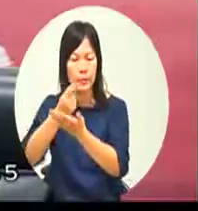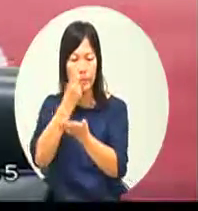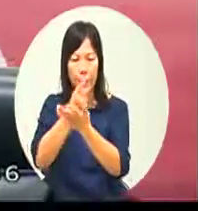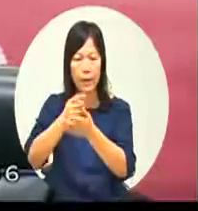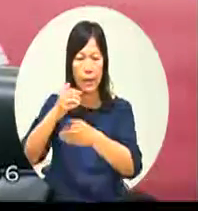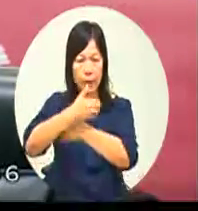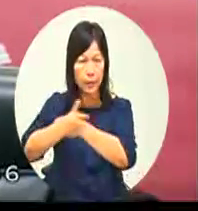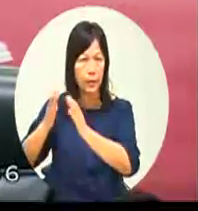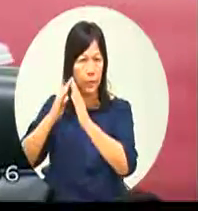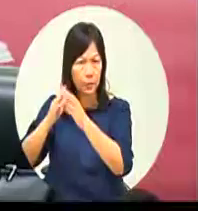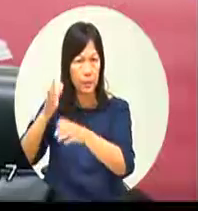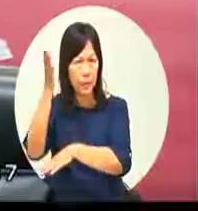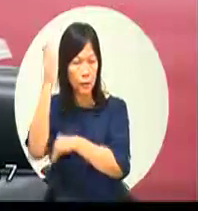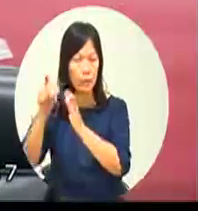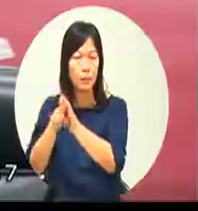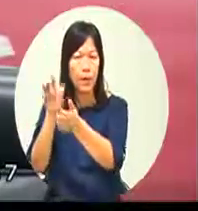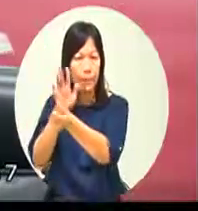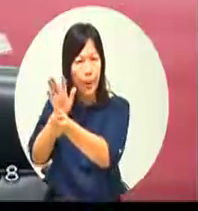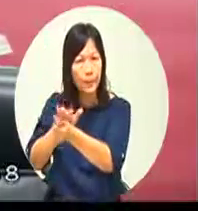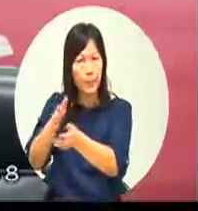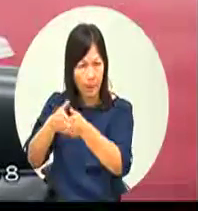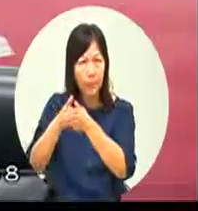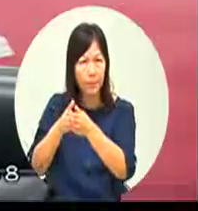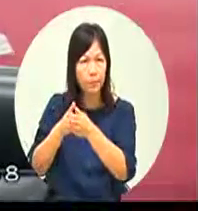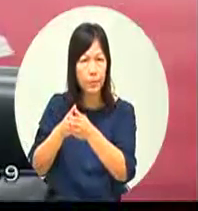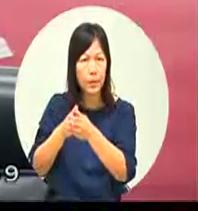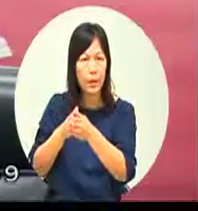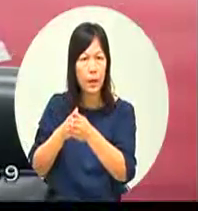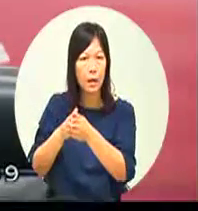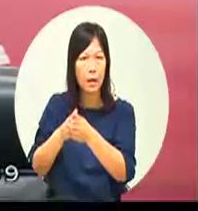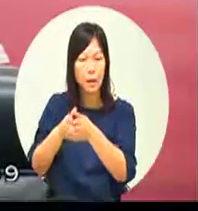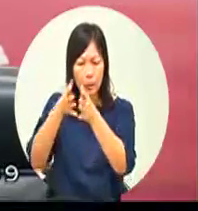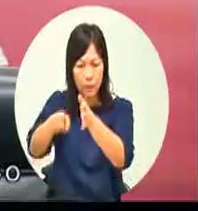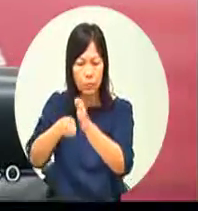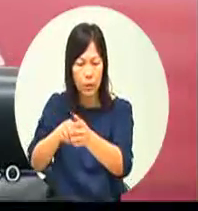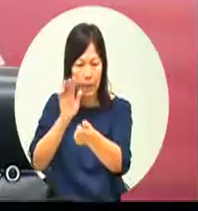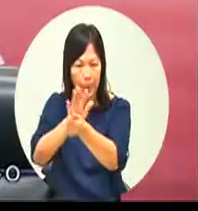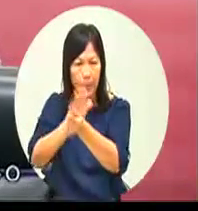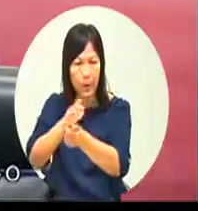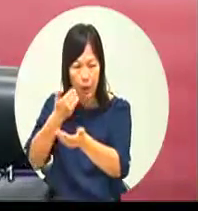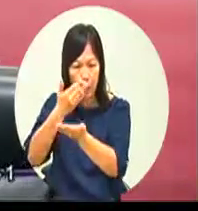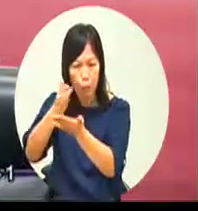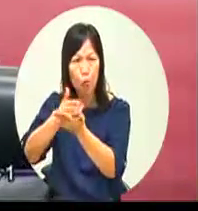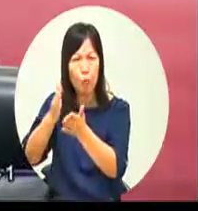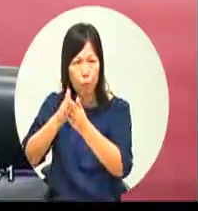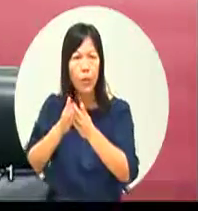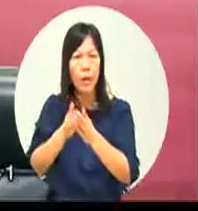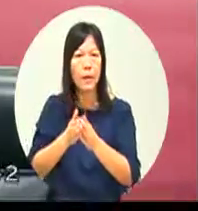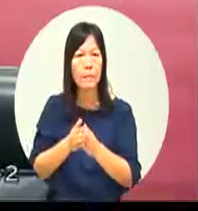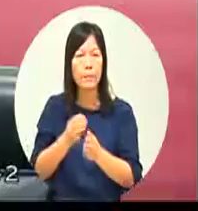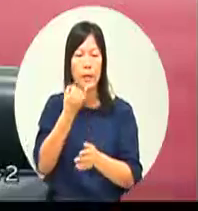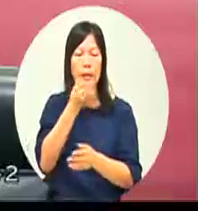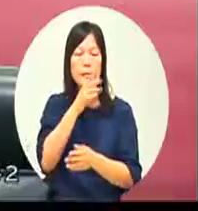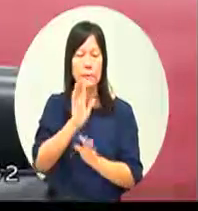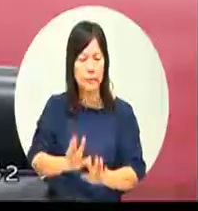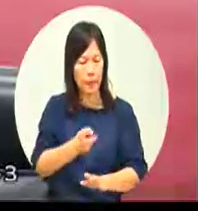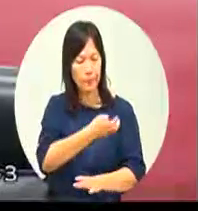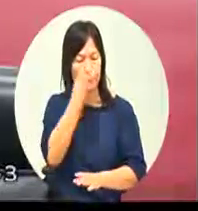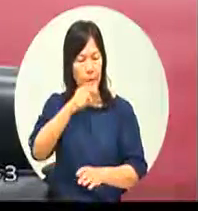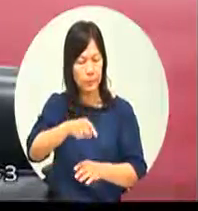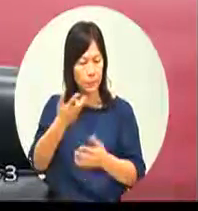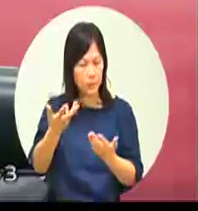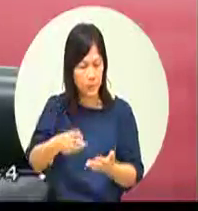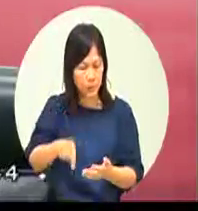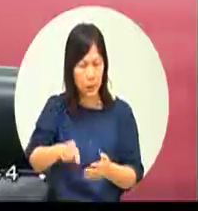市的政府来支援，帮其他出问题的县市来消化这个垃圾，对不对？但是我发现现在这样的现